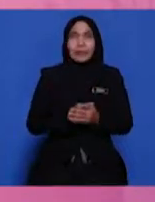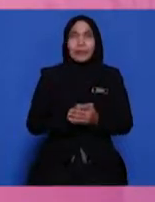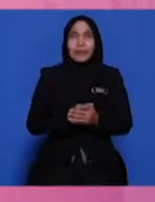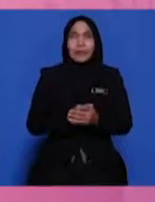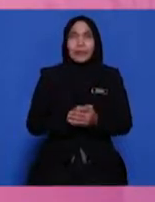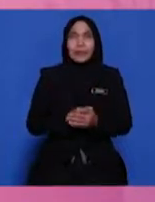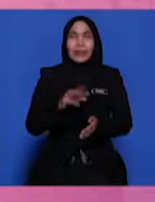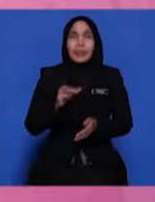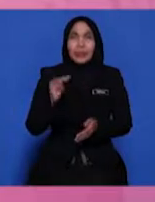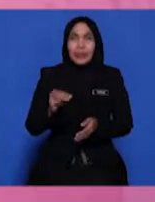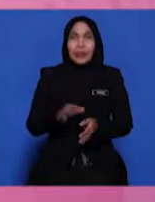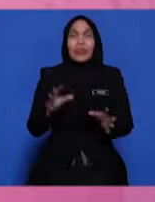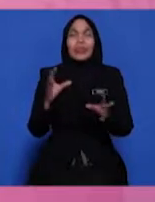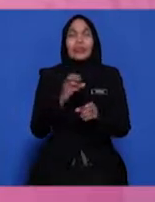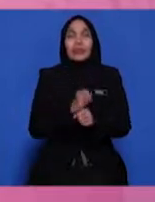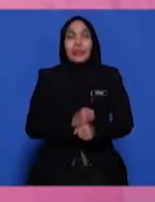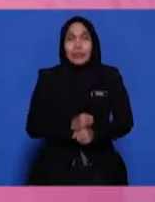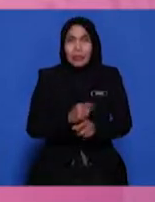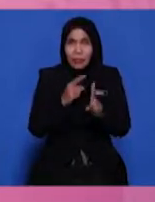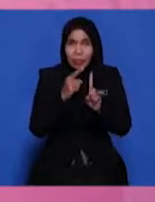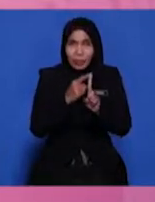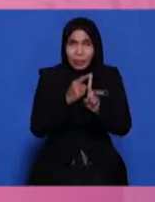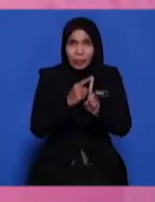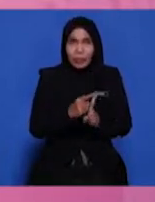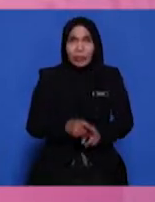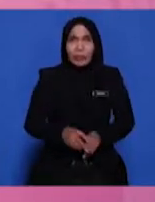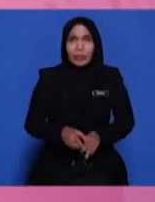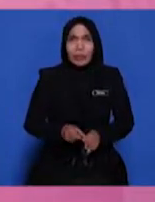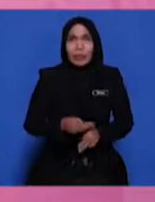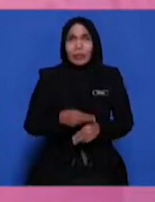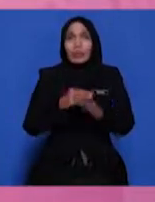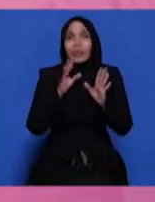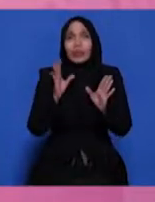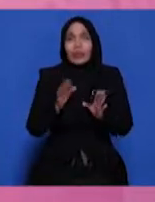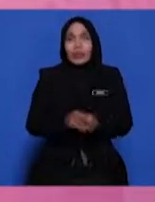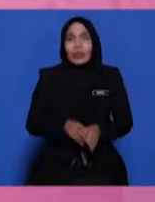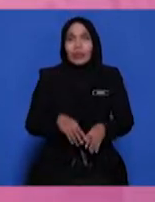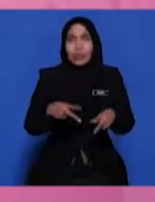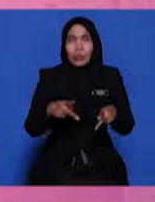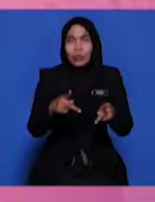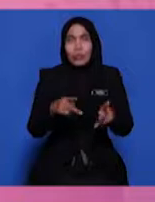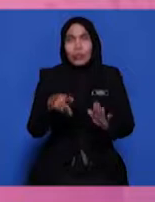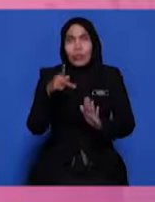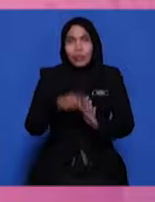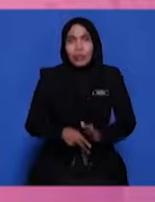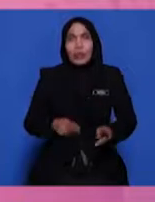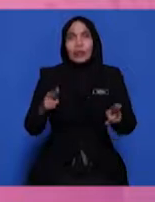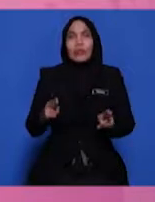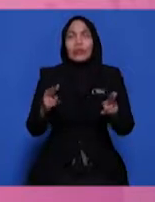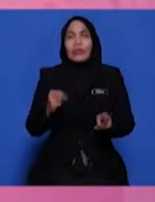ini, murid-murid dapat pertama, menghuraikan proses pengurusan kewangan yang